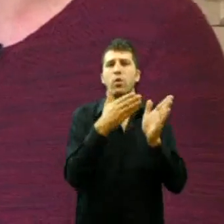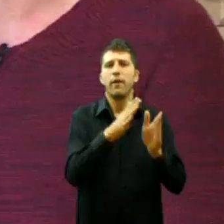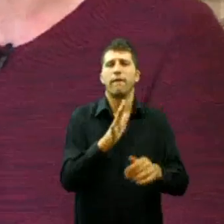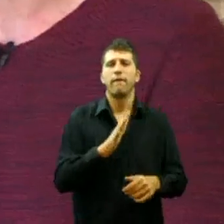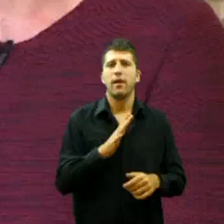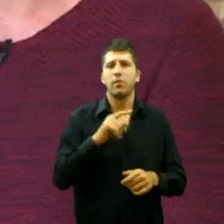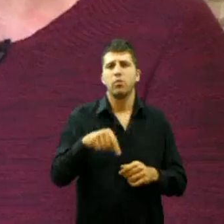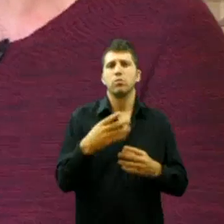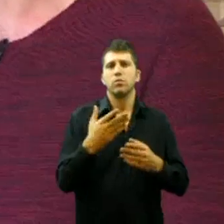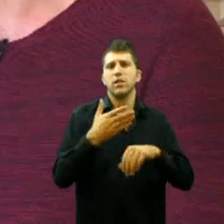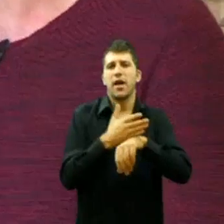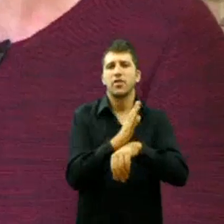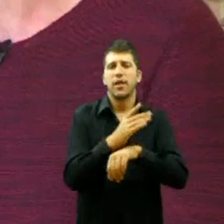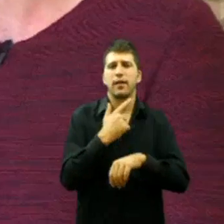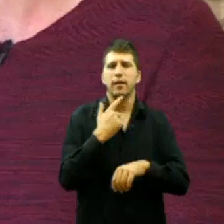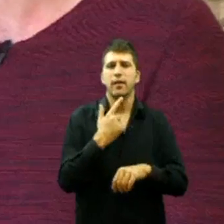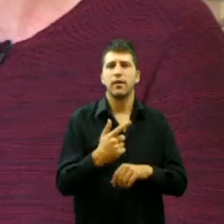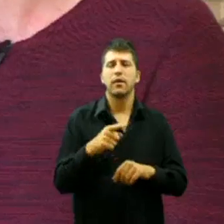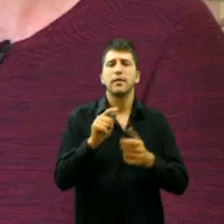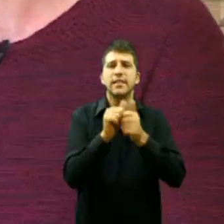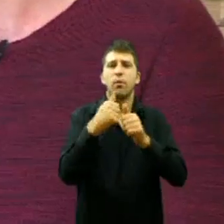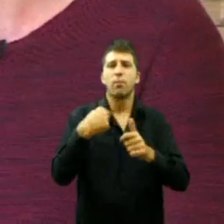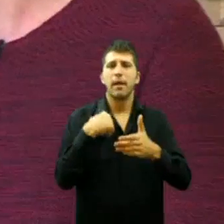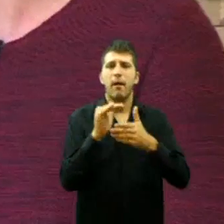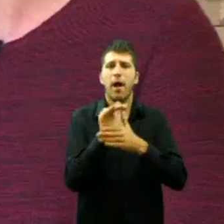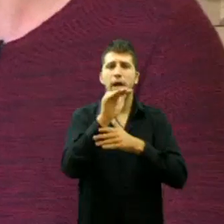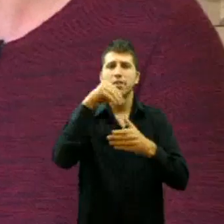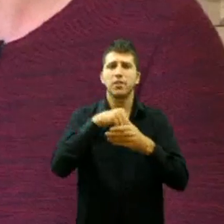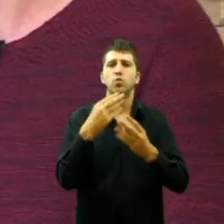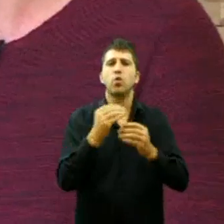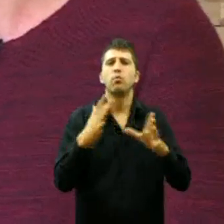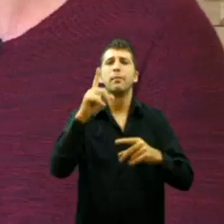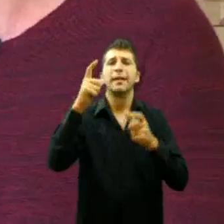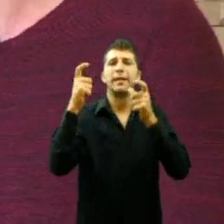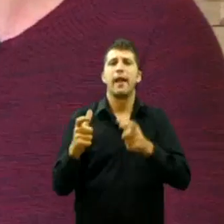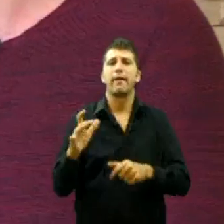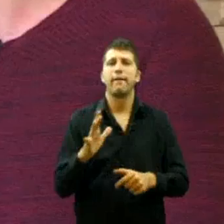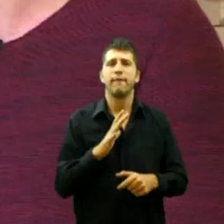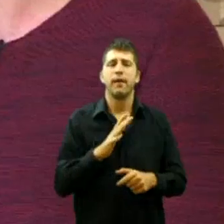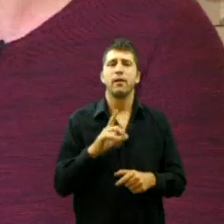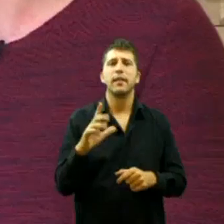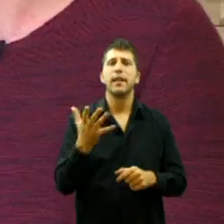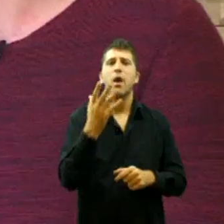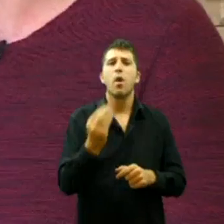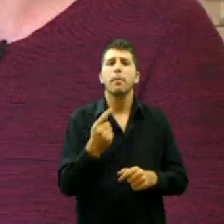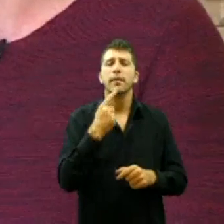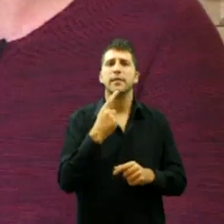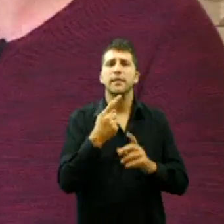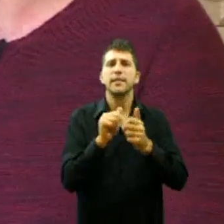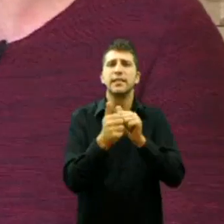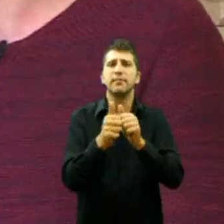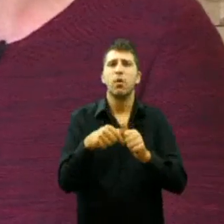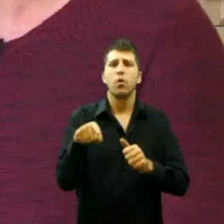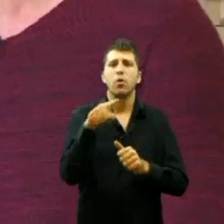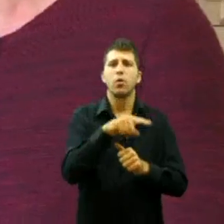gerçek. Spor benim hayatımda şu anda çok büyük bir yere sahip. Ne olabilir? Spordaki